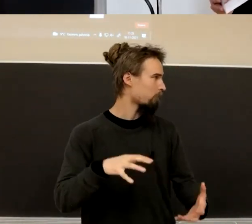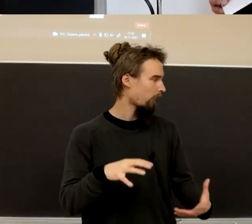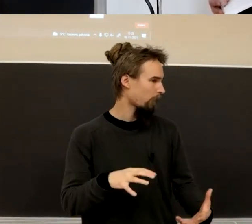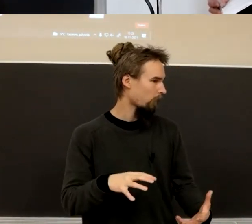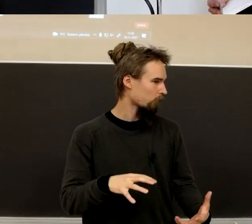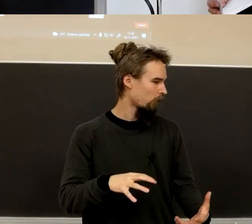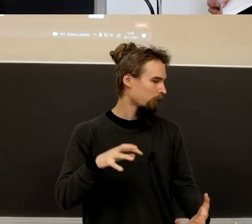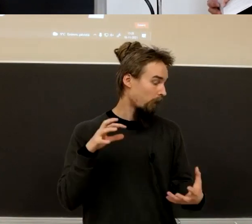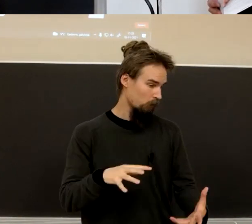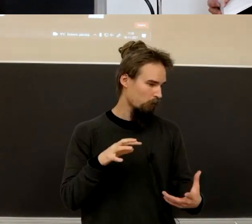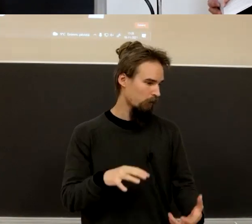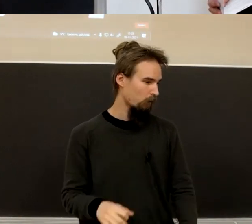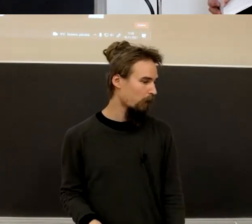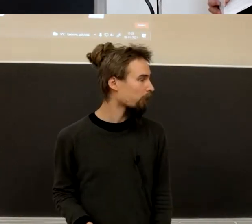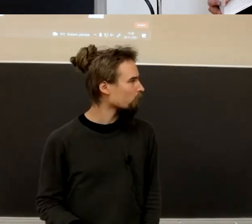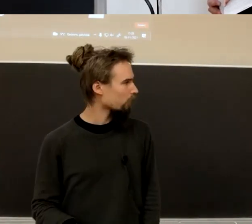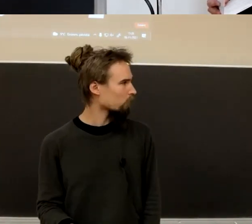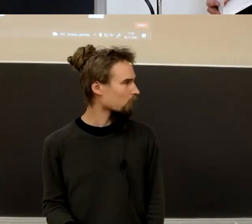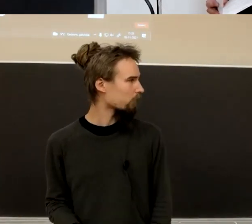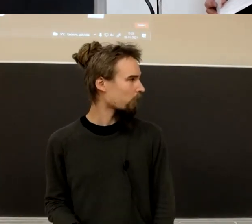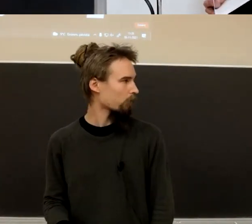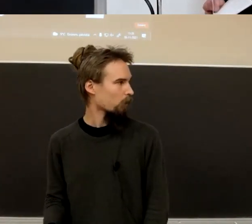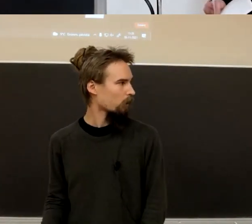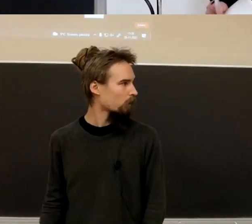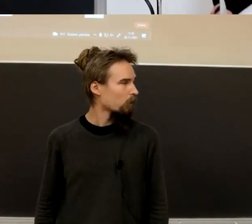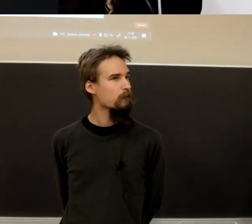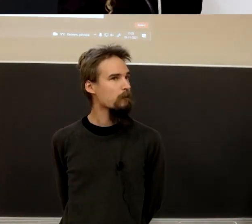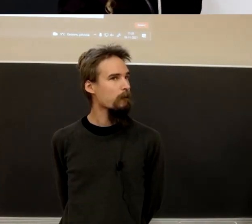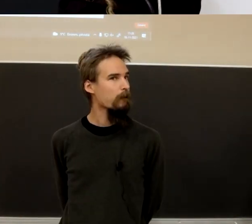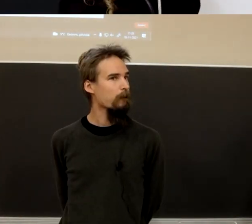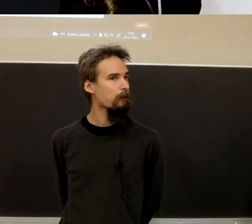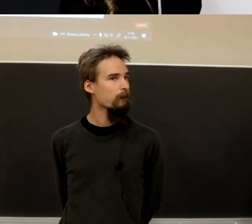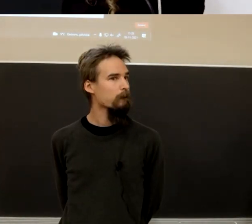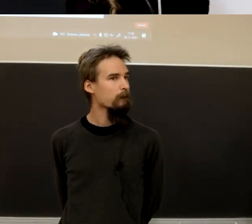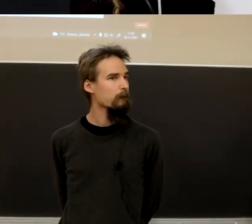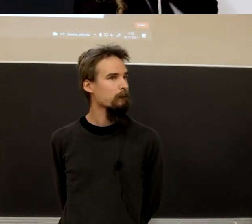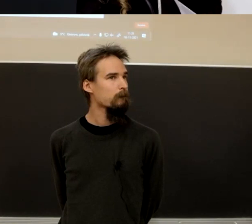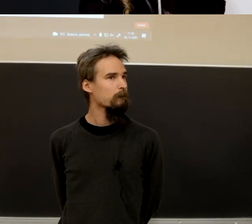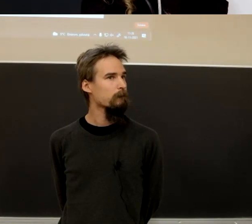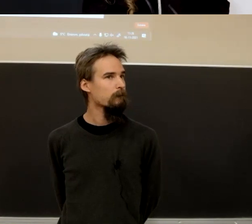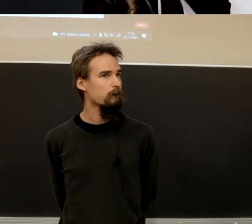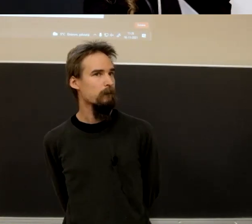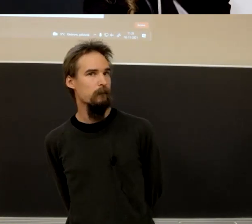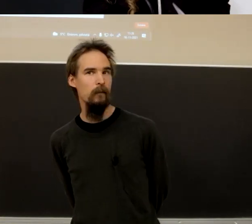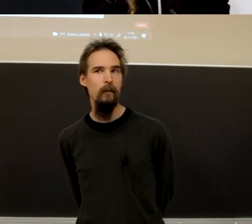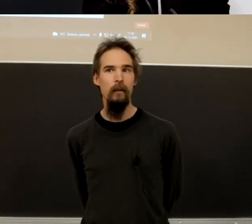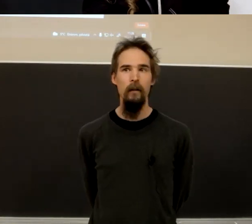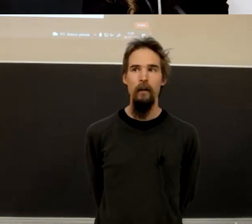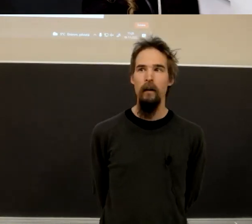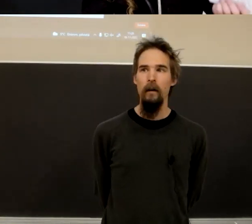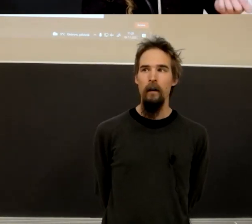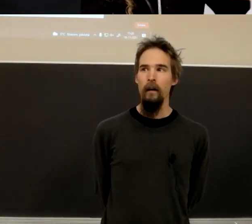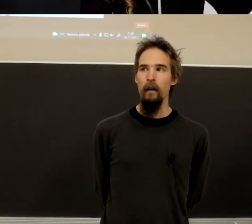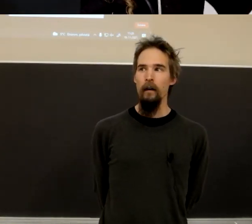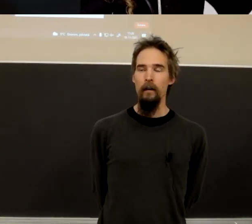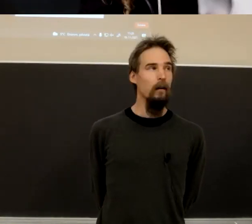voimakkaasti päälle ja takaisin. Ja nämä on tosi jo mielenkiintoisia tutkimisen arvoisia. No varmasti ehtii jonkun lyhyen kysymyksen tässä,